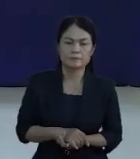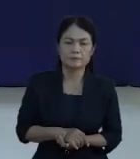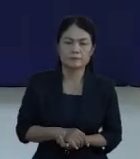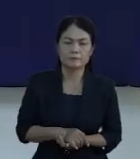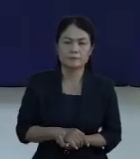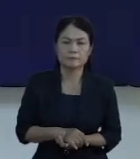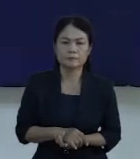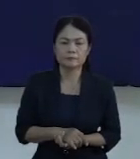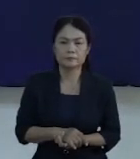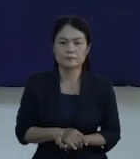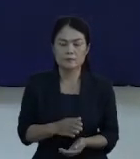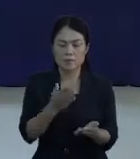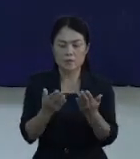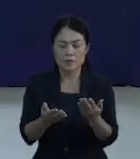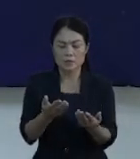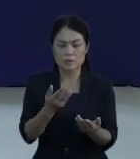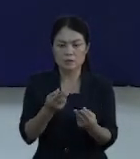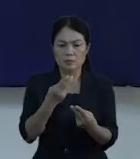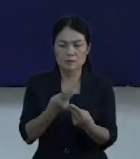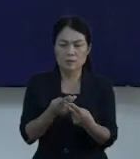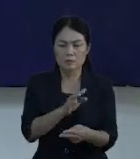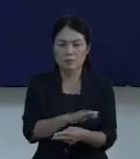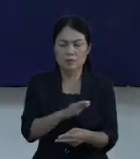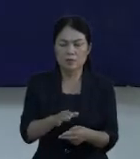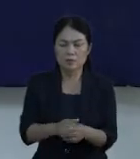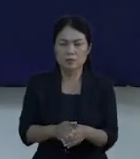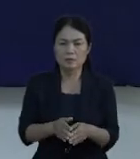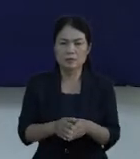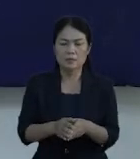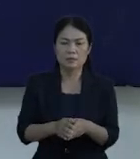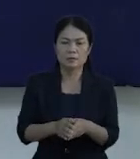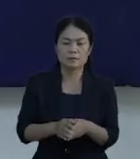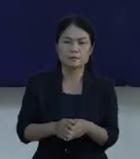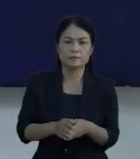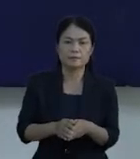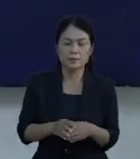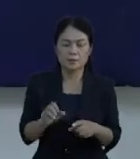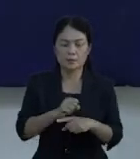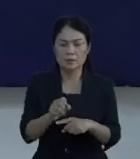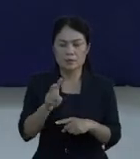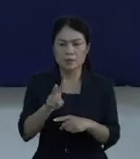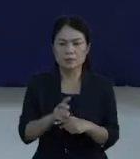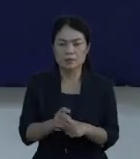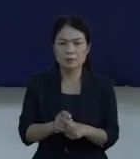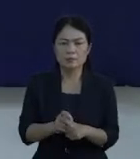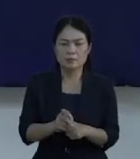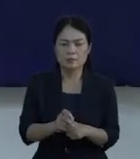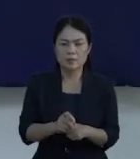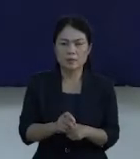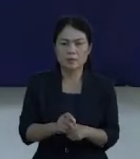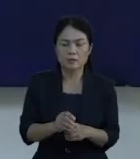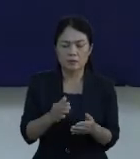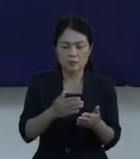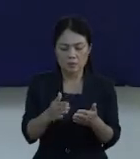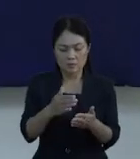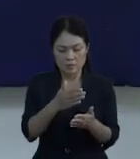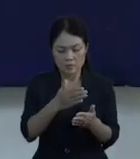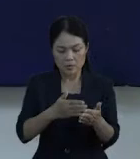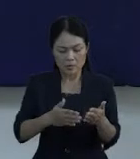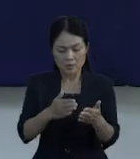à còn tiên tuần dùm lại con mơ bà cháu mà đó mà đi phí một cốt lắm chống chống sai một lòng